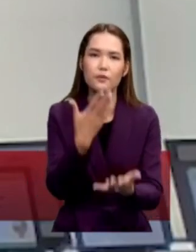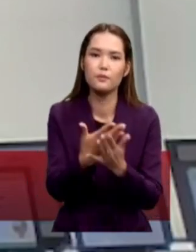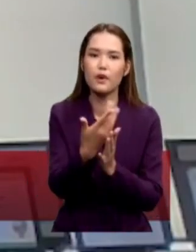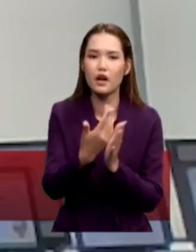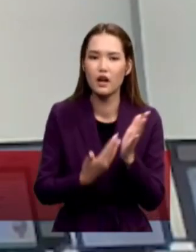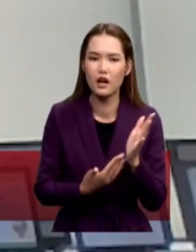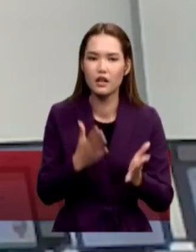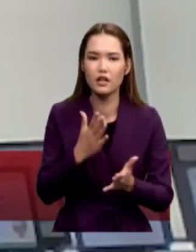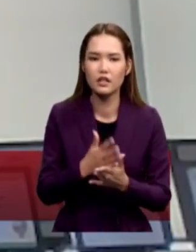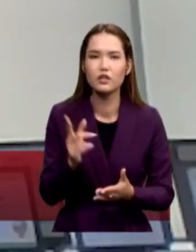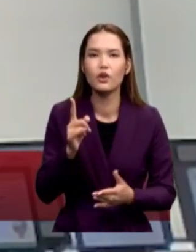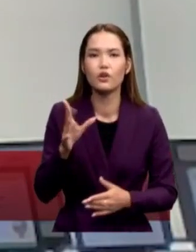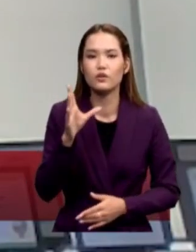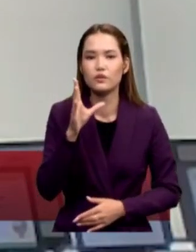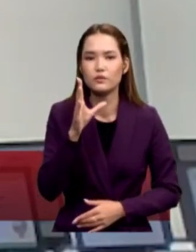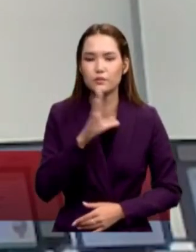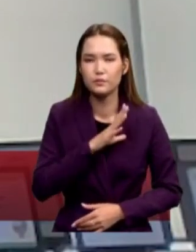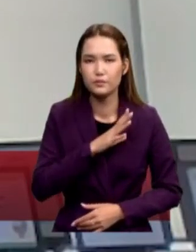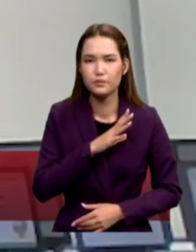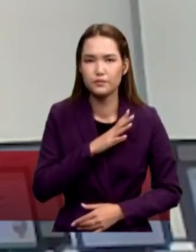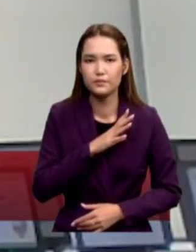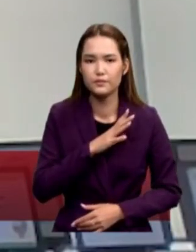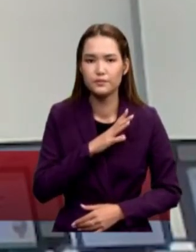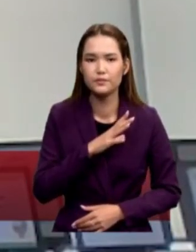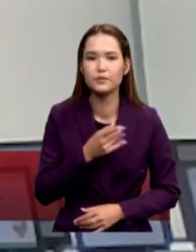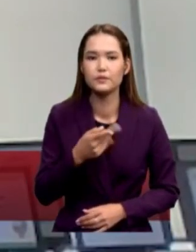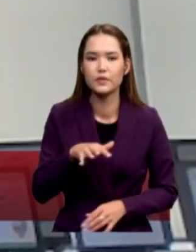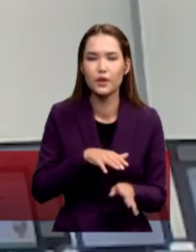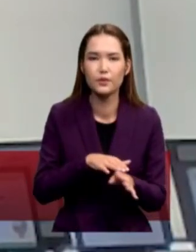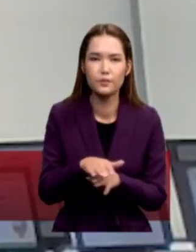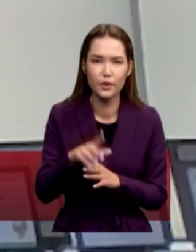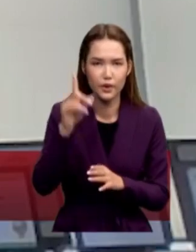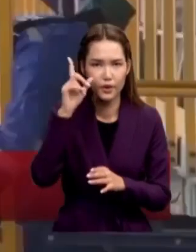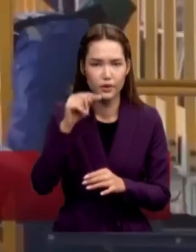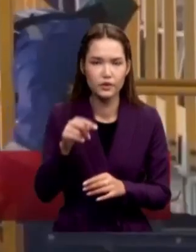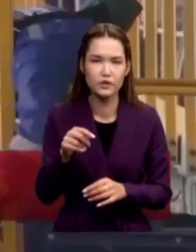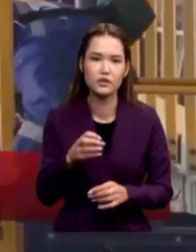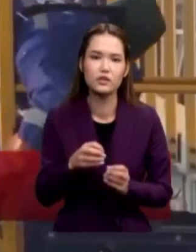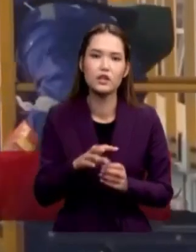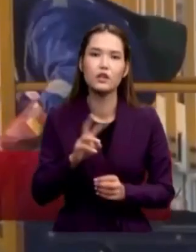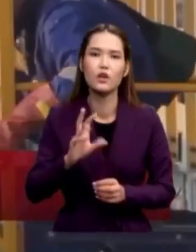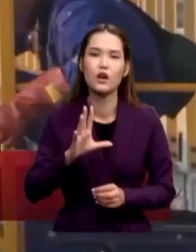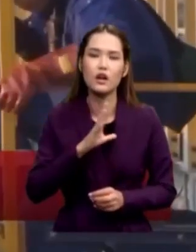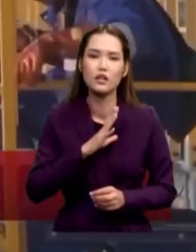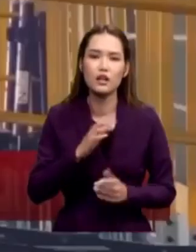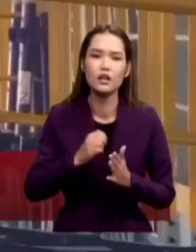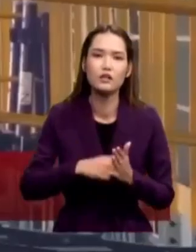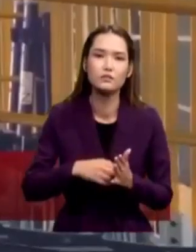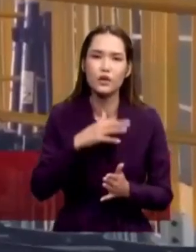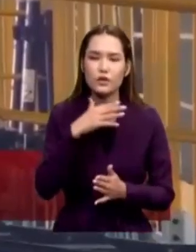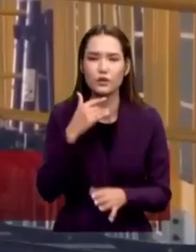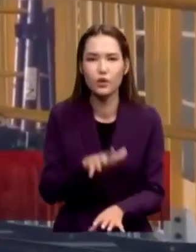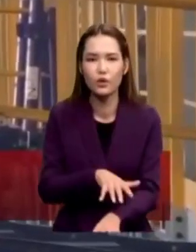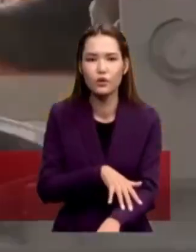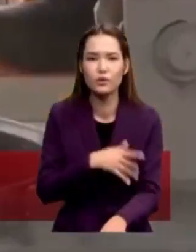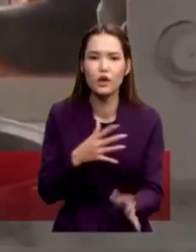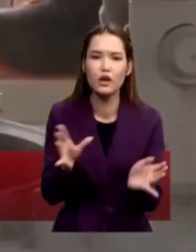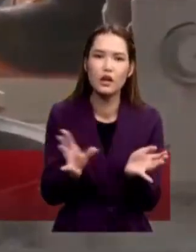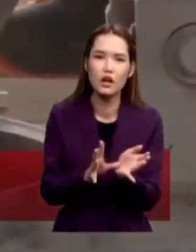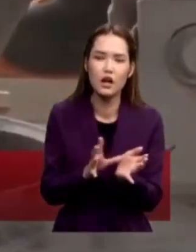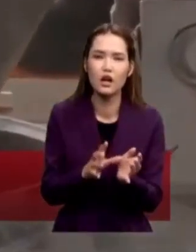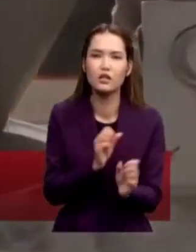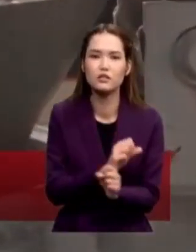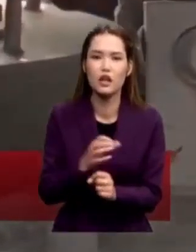для августа месяца. То есть эти данные мы увидим уже в сентябре. Почему перебои в электроэнергии повлекли